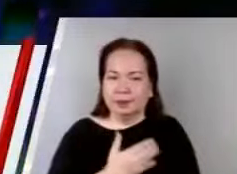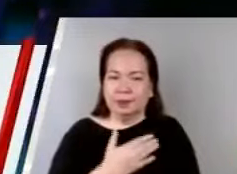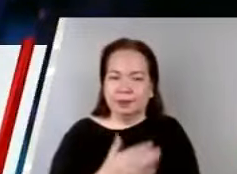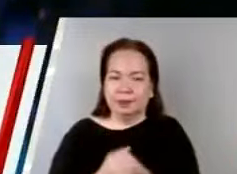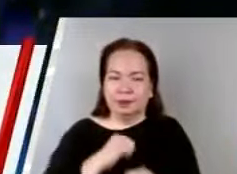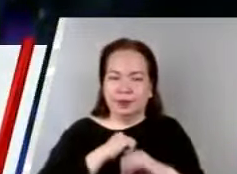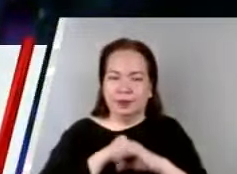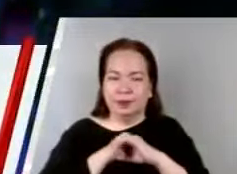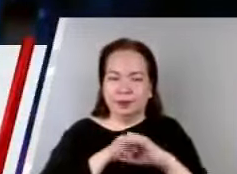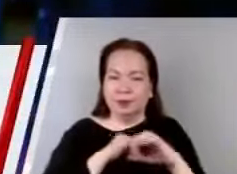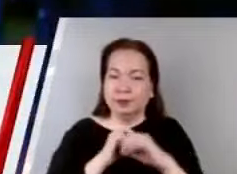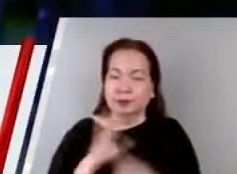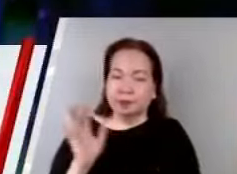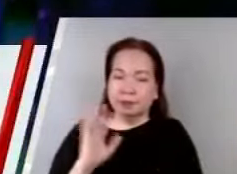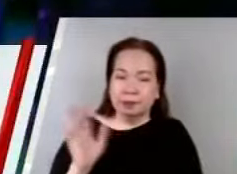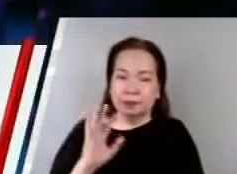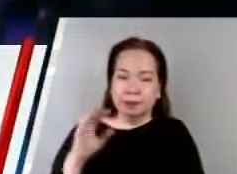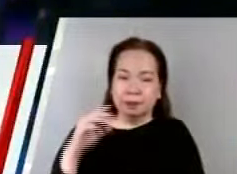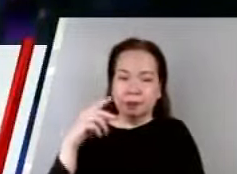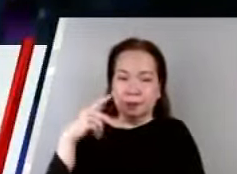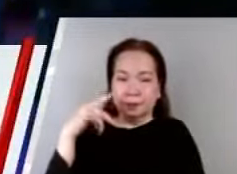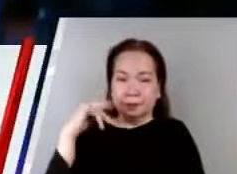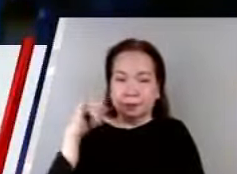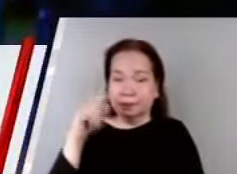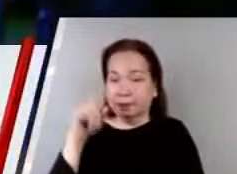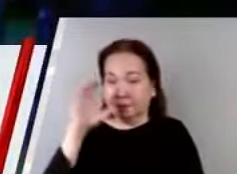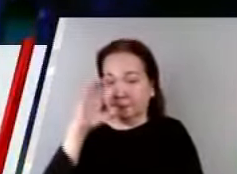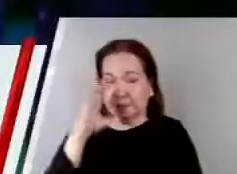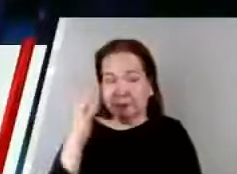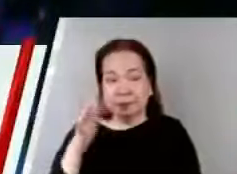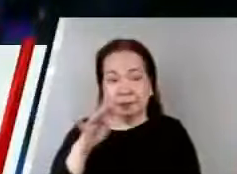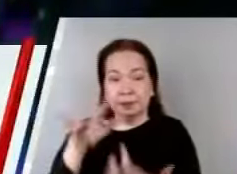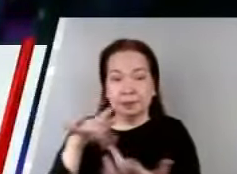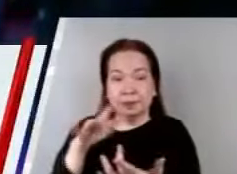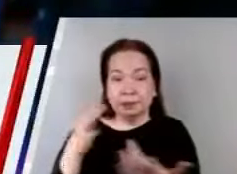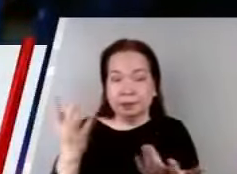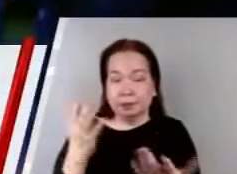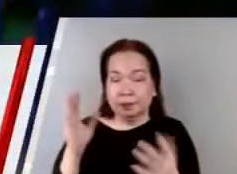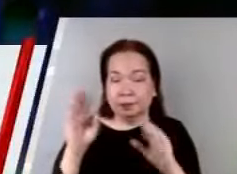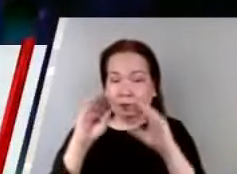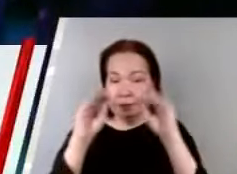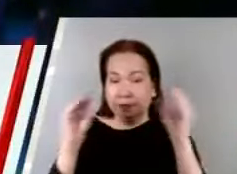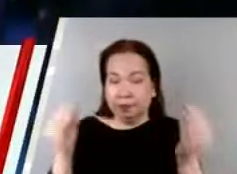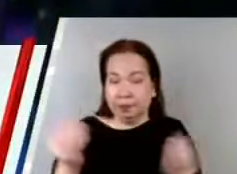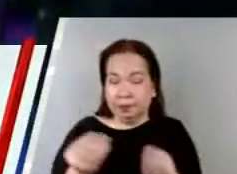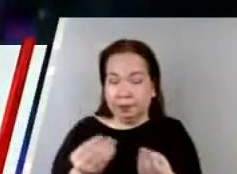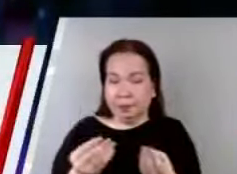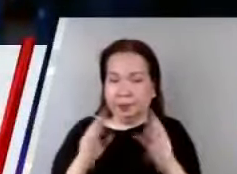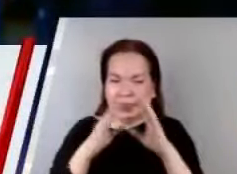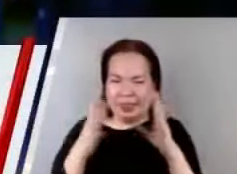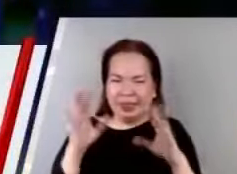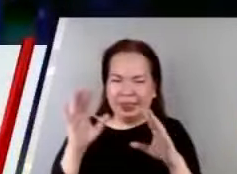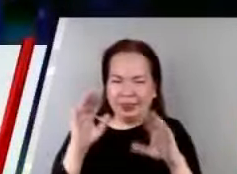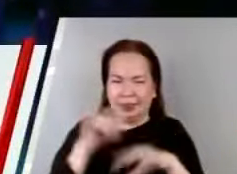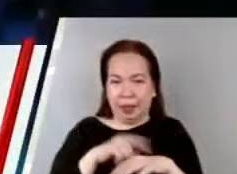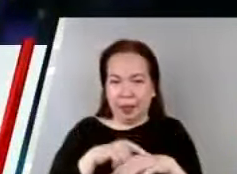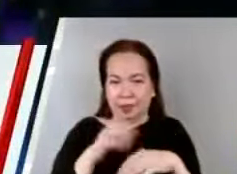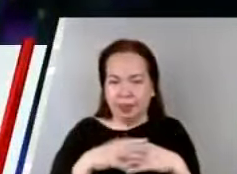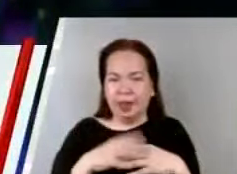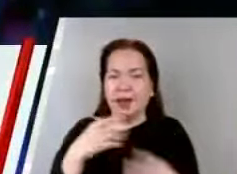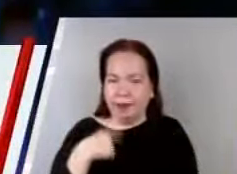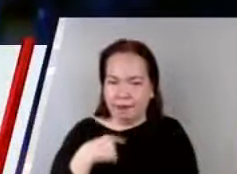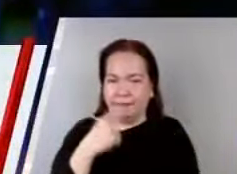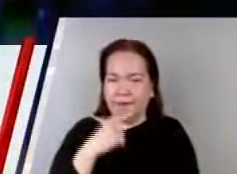Pia, sa mga naghahanap ng mapapasyalan ngayong Kapaskuhan dito sa San Fernando, Pampanga na Christmas capital ng